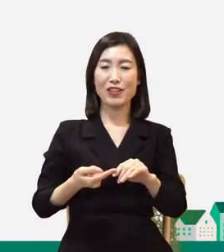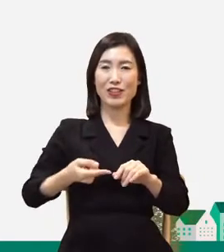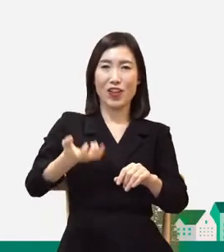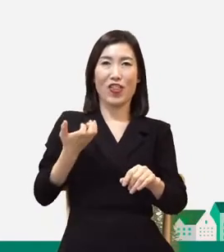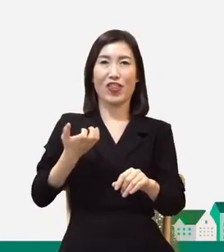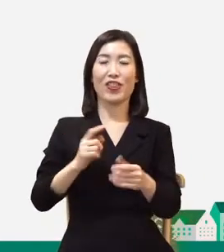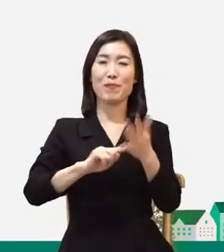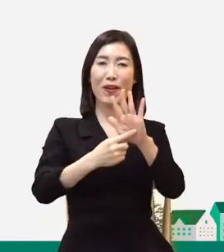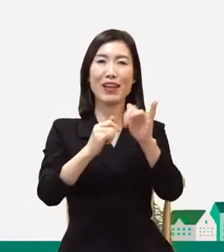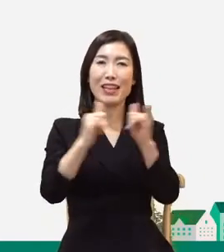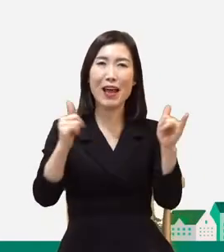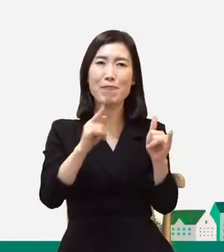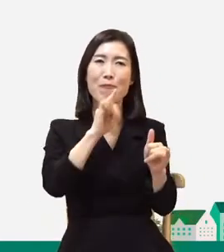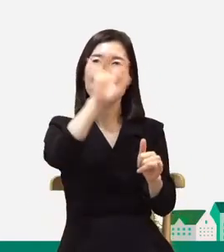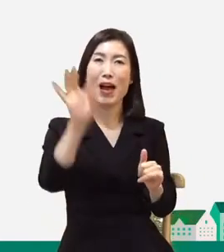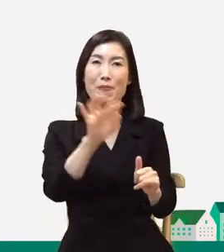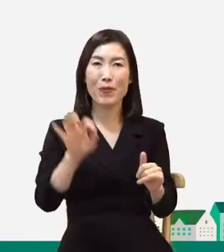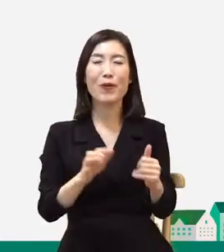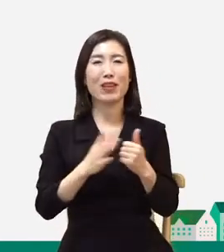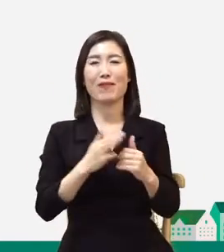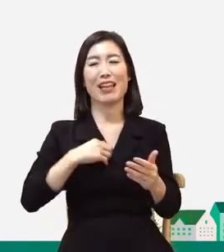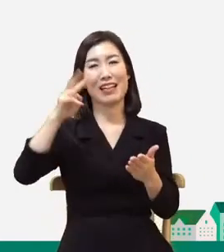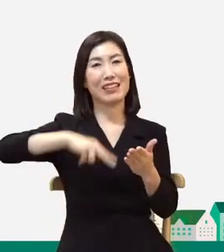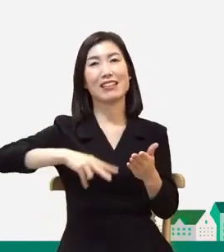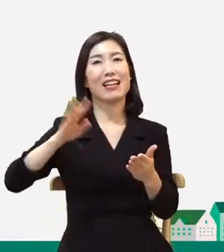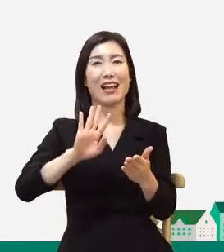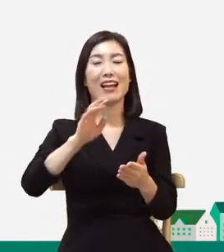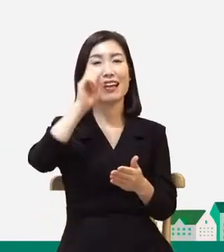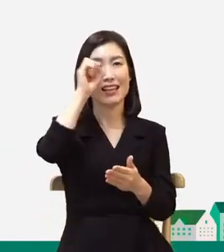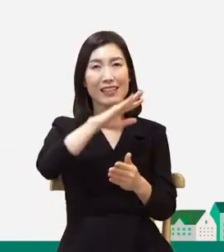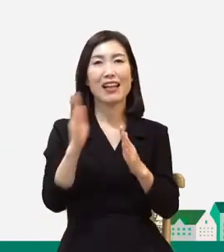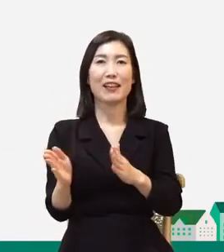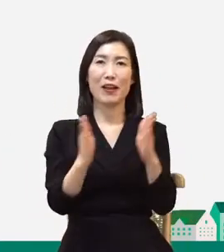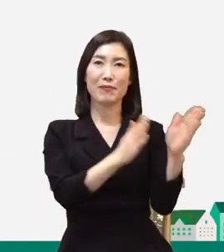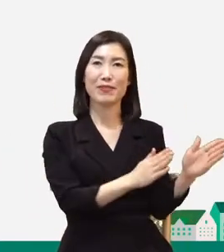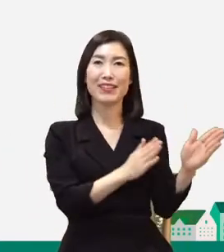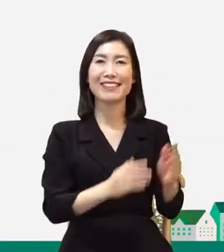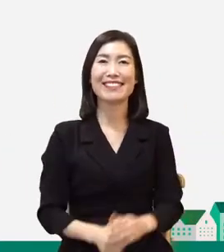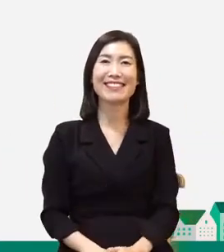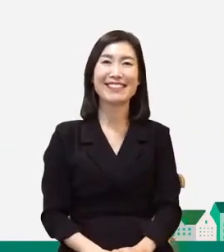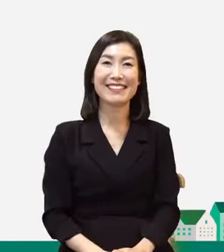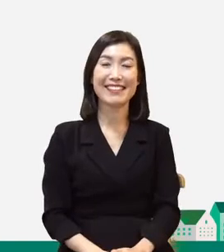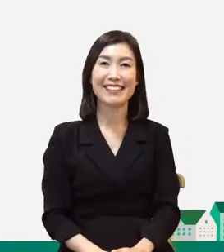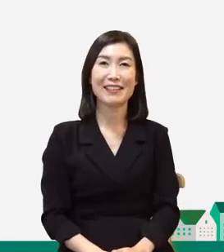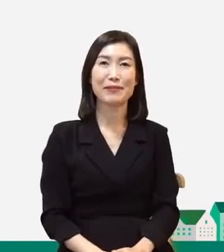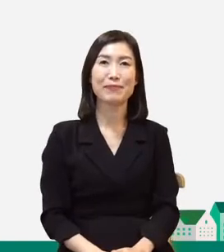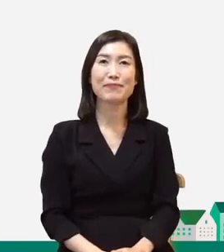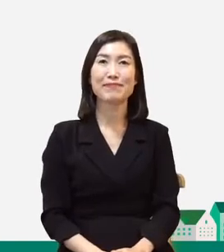내용이라 굳이 언급하지 않고 싣는 거에만 만족하고 넘어가도록 하겠습니다.